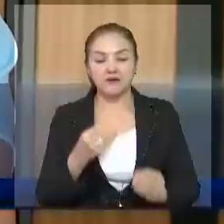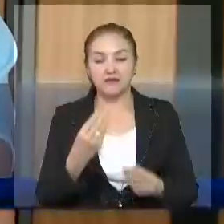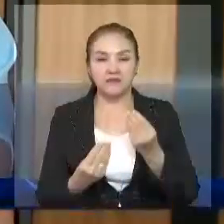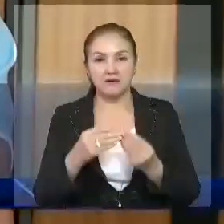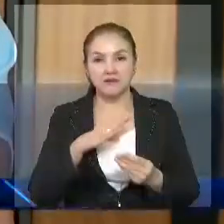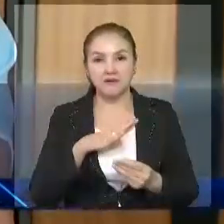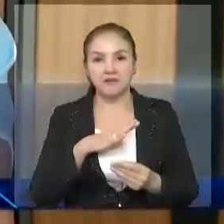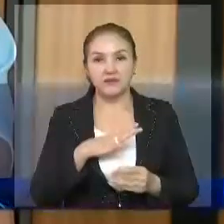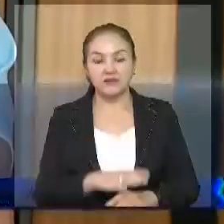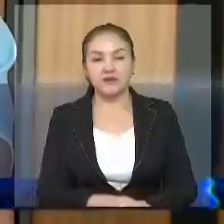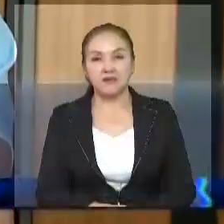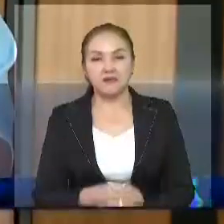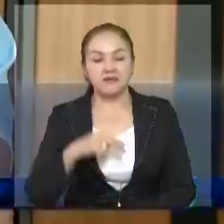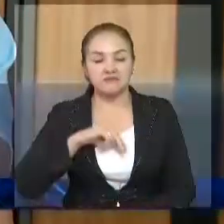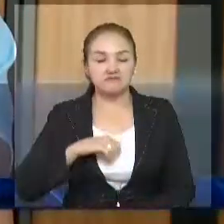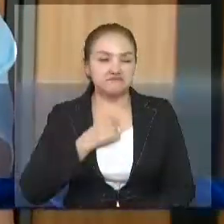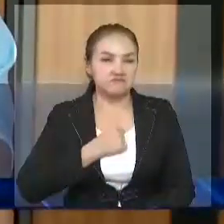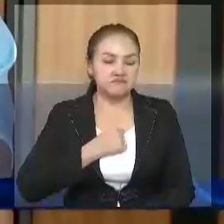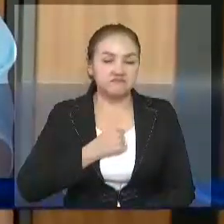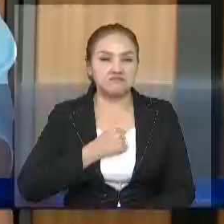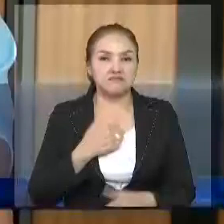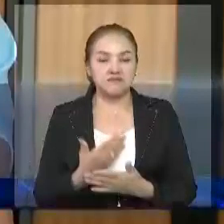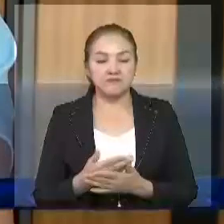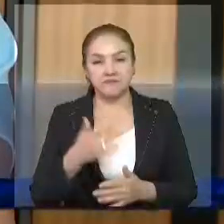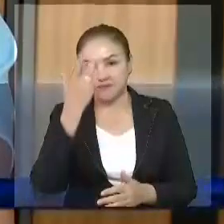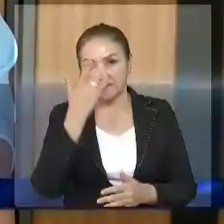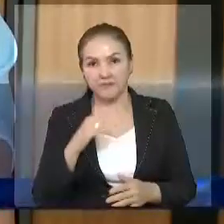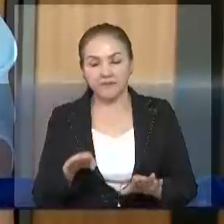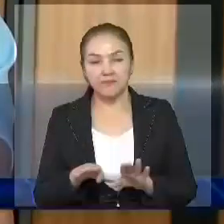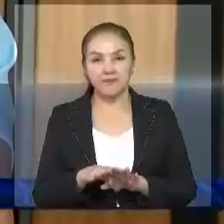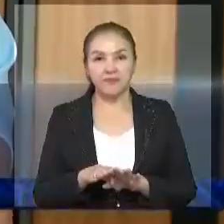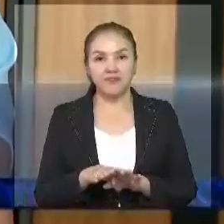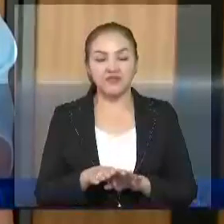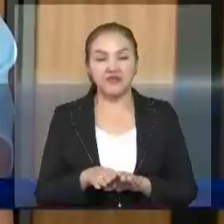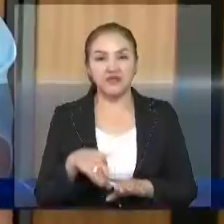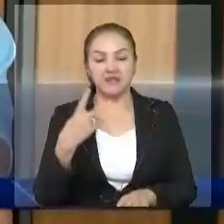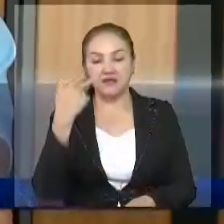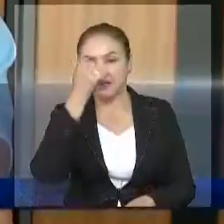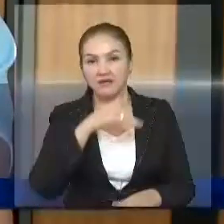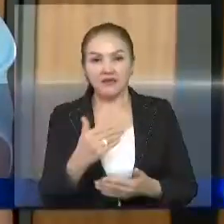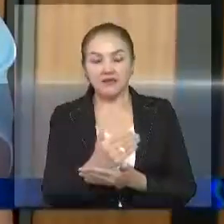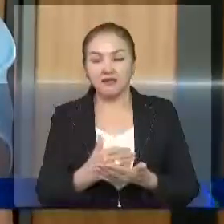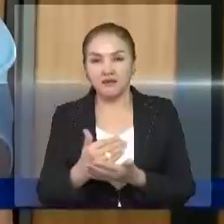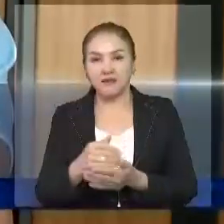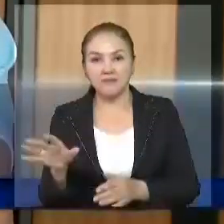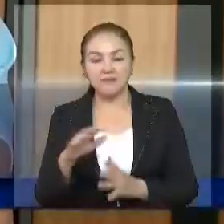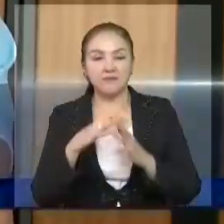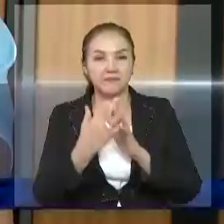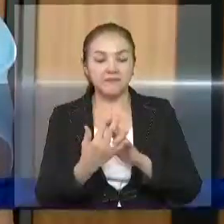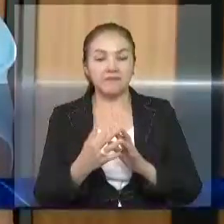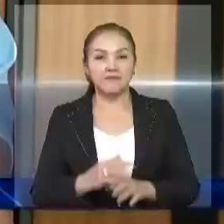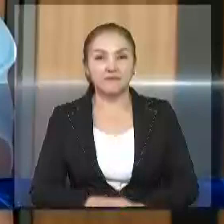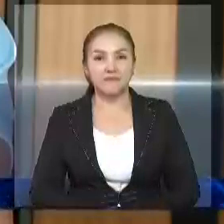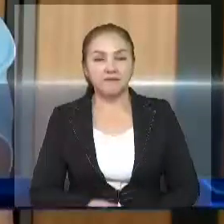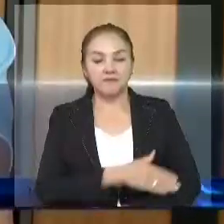екен, сосын ішім удай ашты. Жазықтыр. Содан 2 жыл тазарттым ғой бүкіл ауылды.